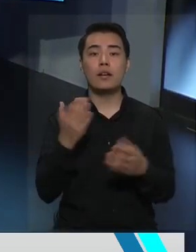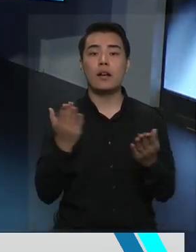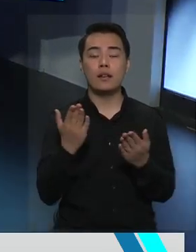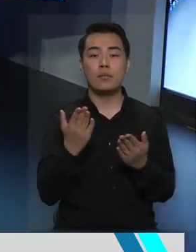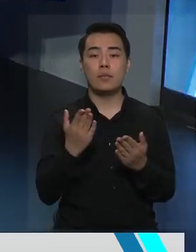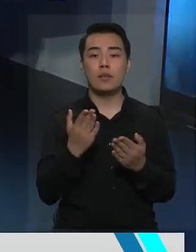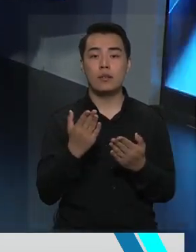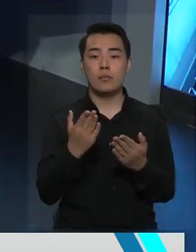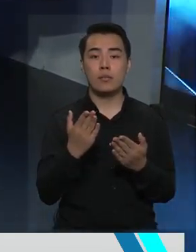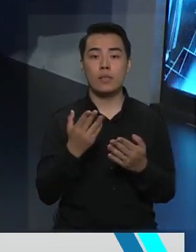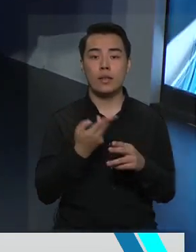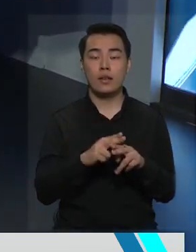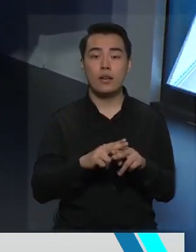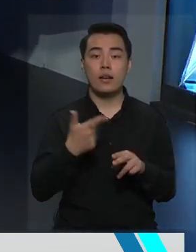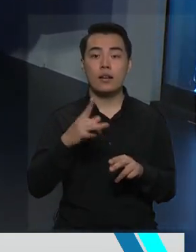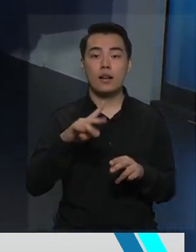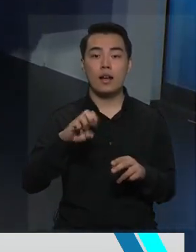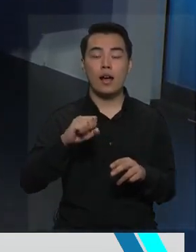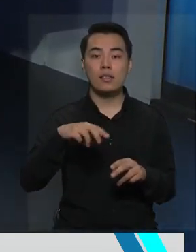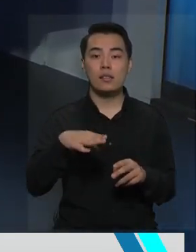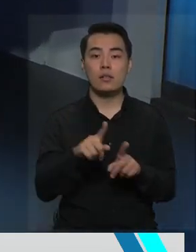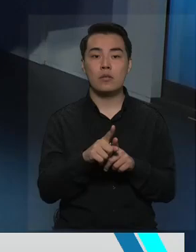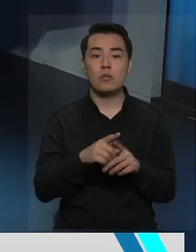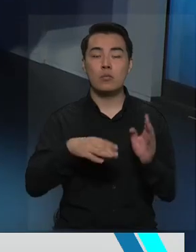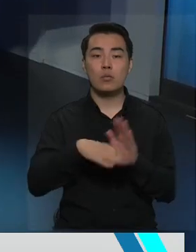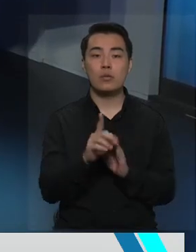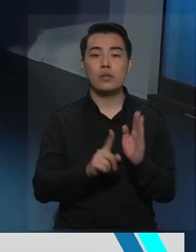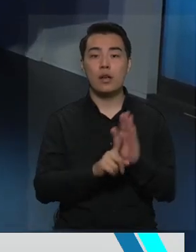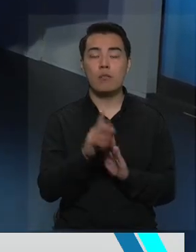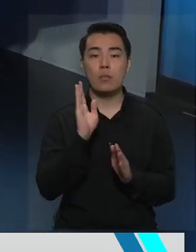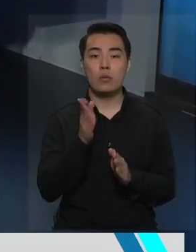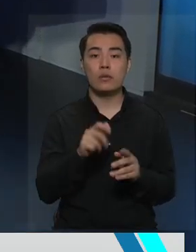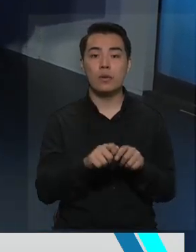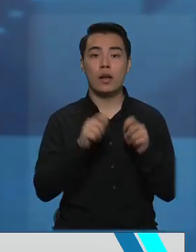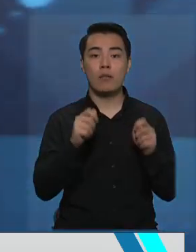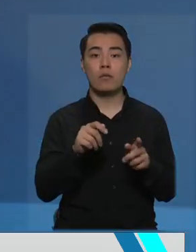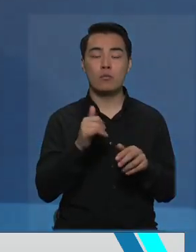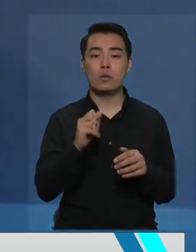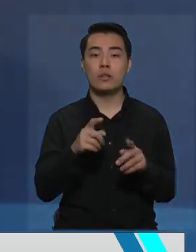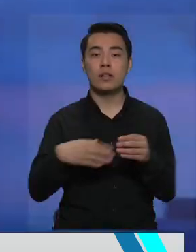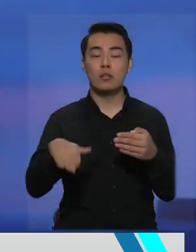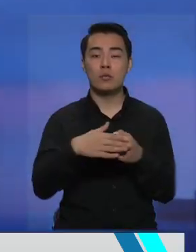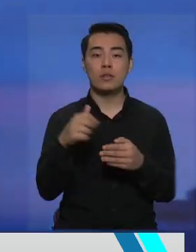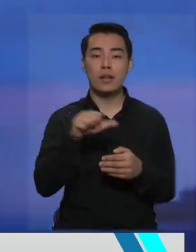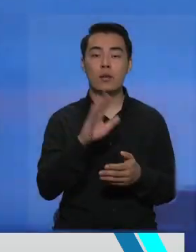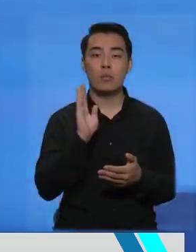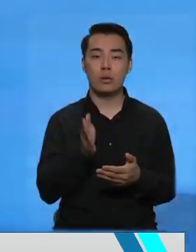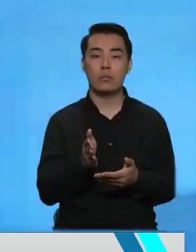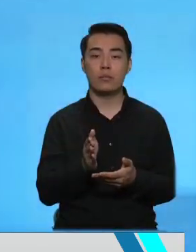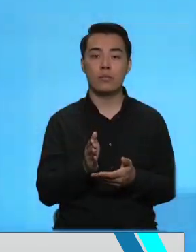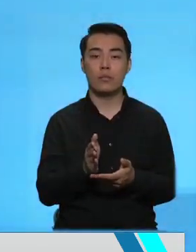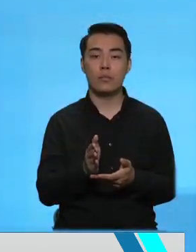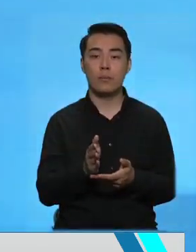вы делаете используя этот Грант мы ускорим свой запуск который состоится уже на следующей неделе